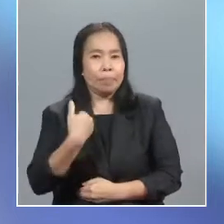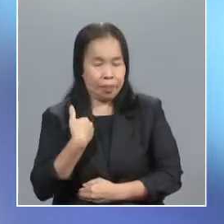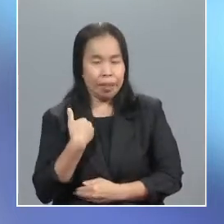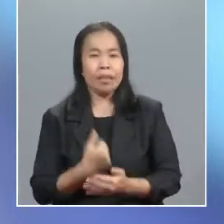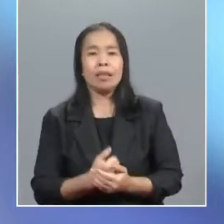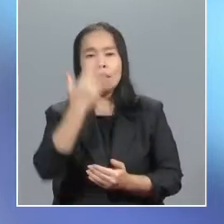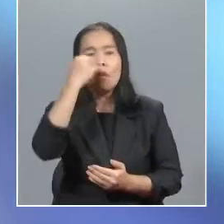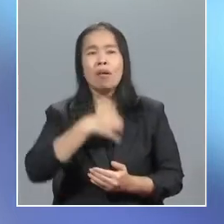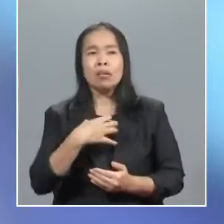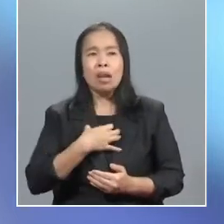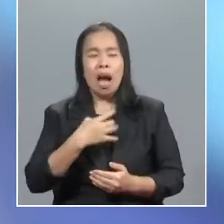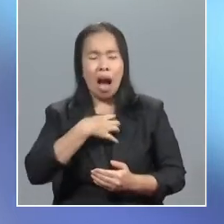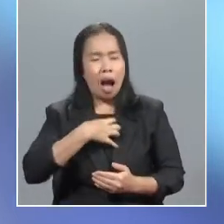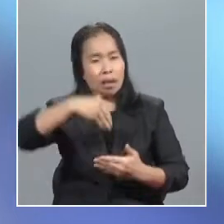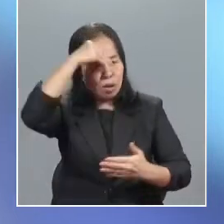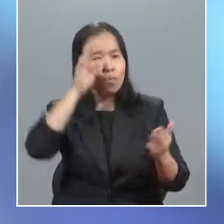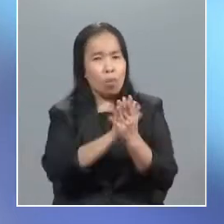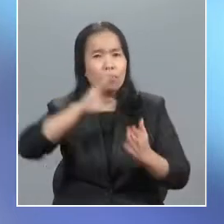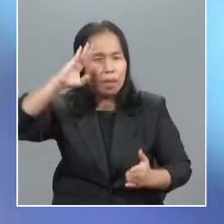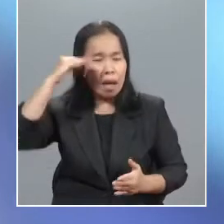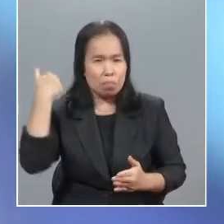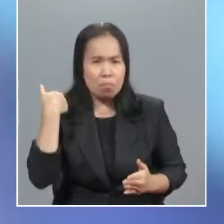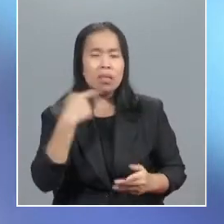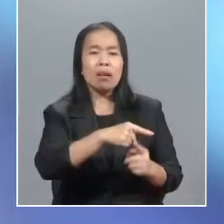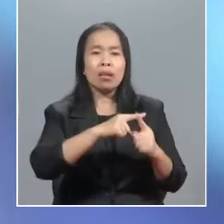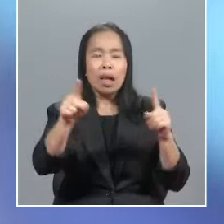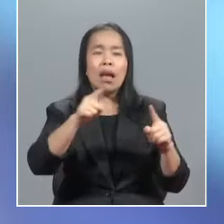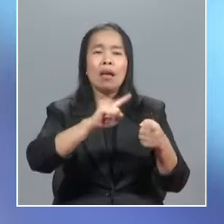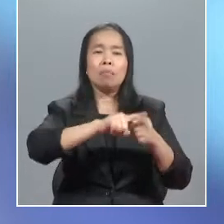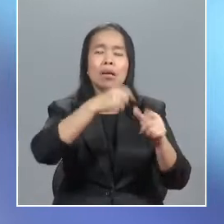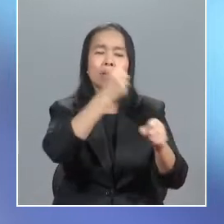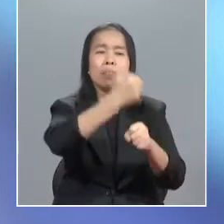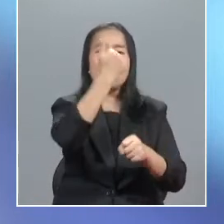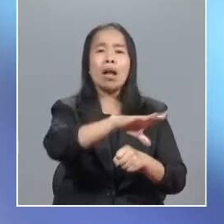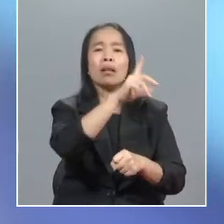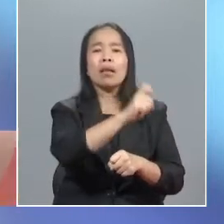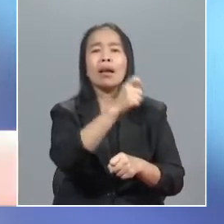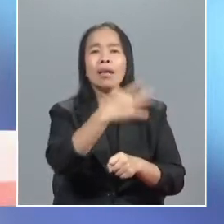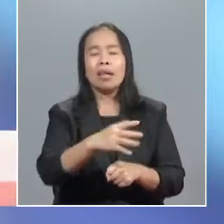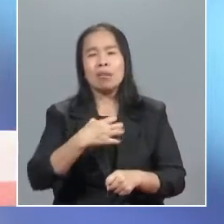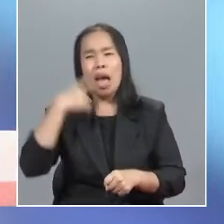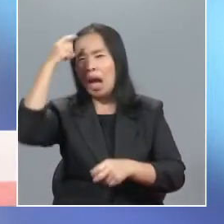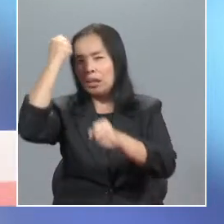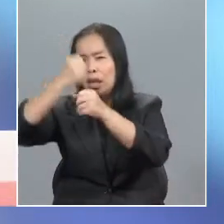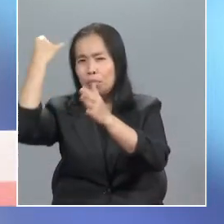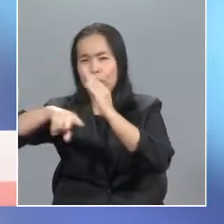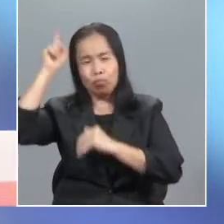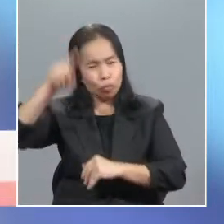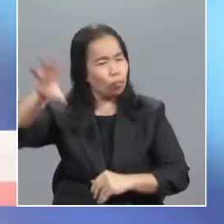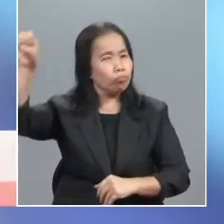จะเป็นนักเรียนในร้อยแต่ว่าเพื่อนไปไม่ถึงฝันอยากจะให้คนก่อเหตุมารับโทษตามกฎหม